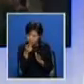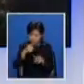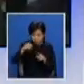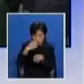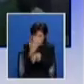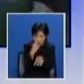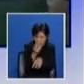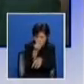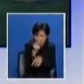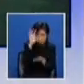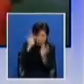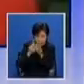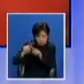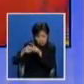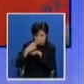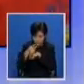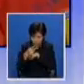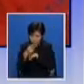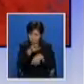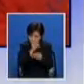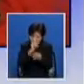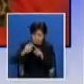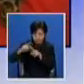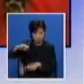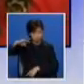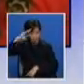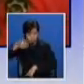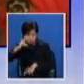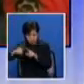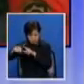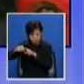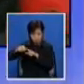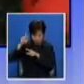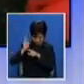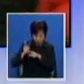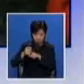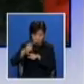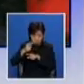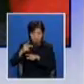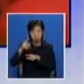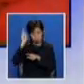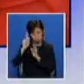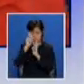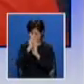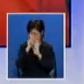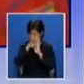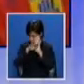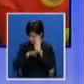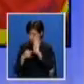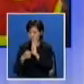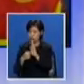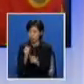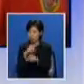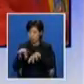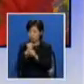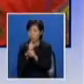การใช้กำลังการใช้อาวุธของฝ่ายเจ้าหน้าที่นั้นมีกฎระเบียบที่กำกับชัดเจนมีการชี้แจงว่าทั้งหมดเป็นเรื่องของการป้